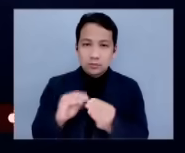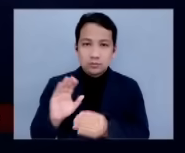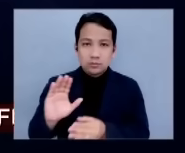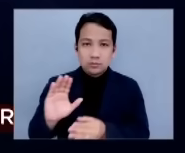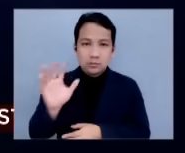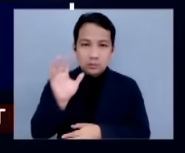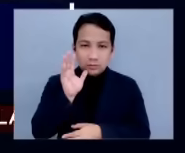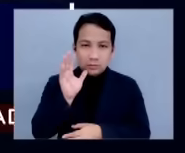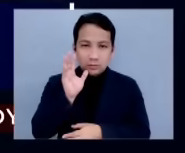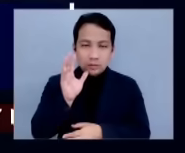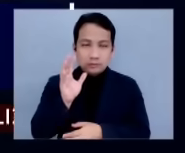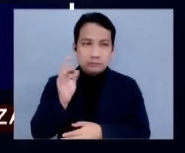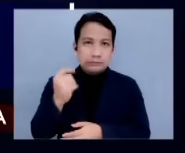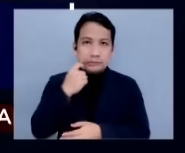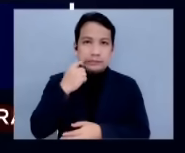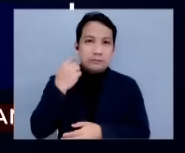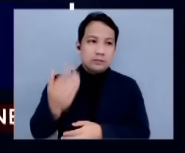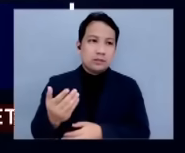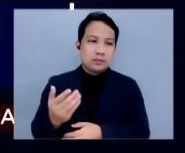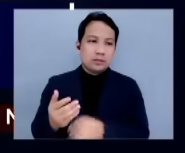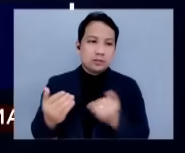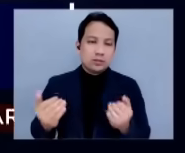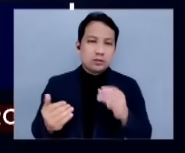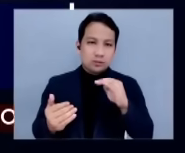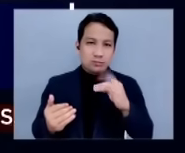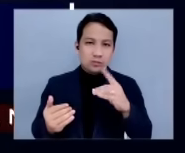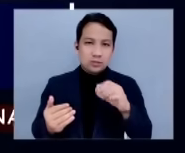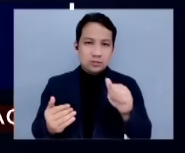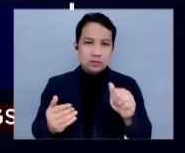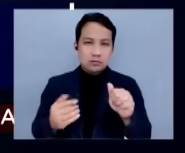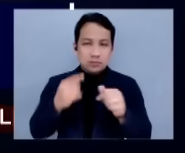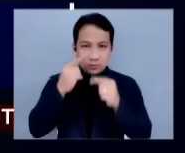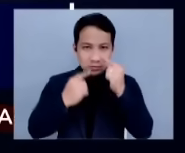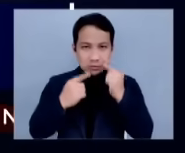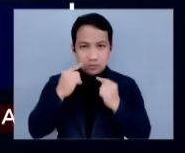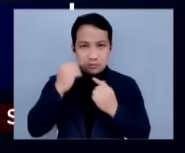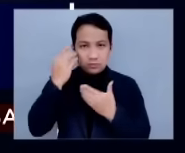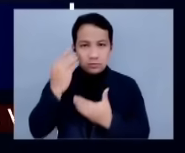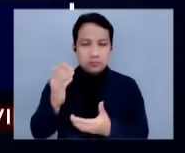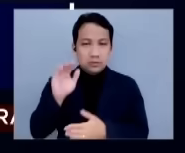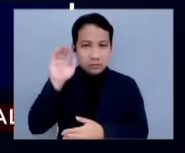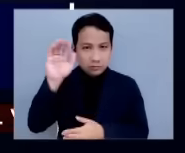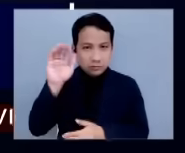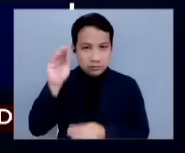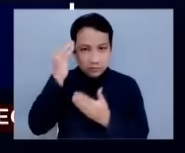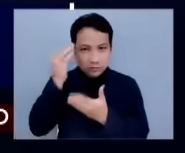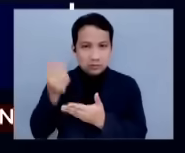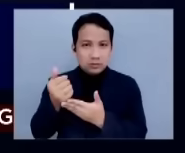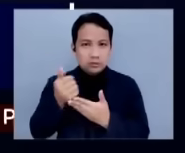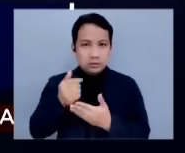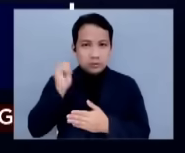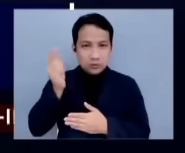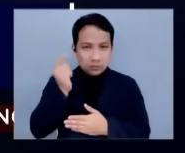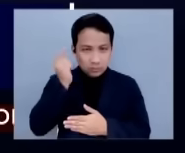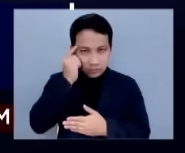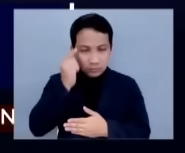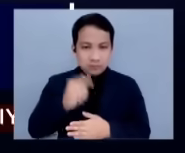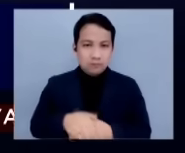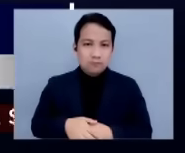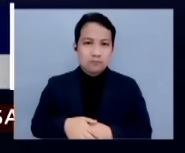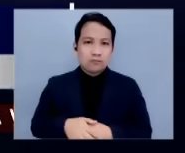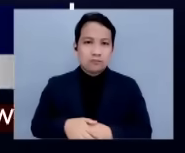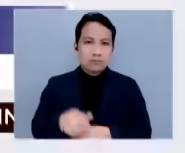Ang kapatid ni Nixon na si Minda, mangiyak-ngiyak pa habang nananawagan ng tulong sa gobyerno. Sana maaksyonan